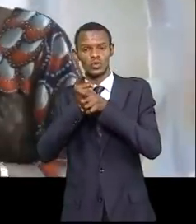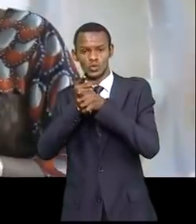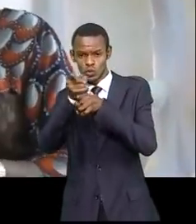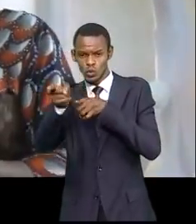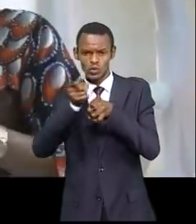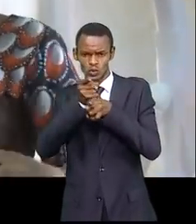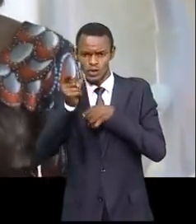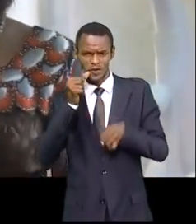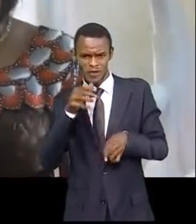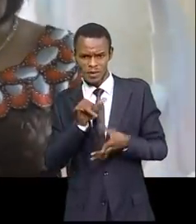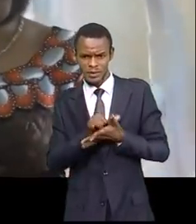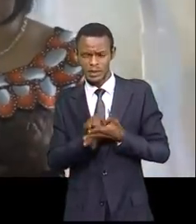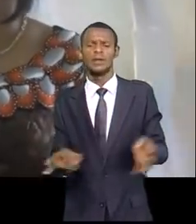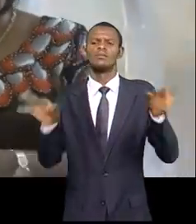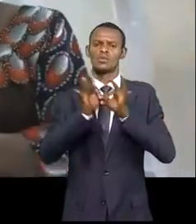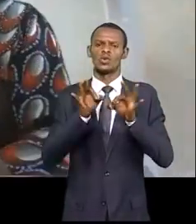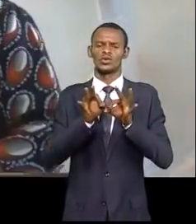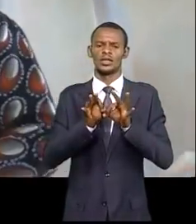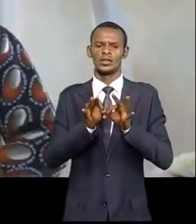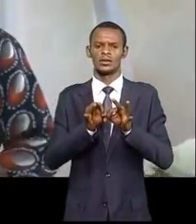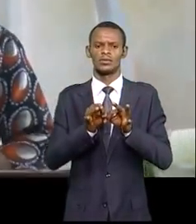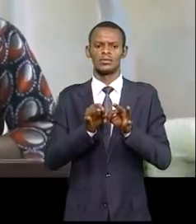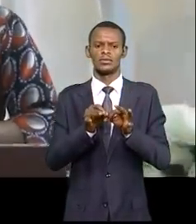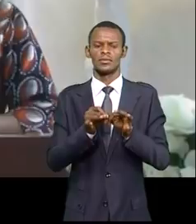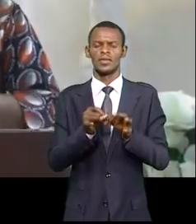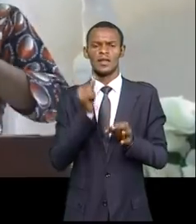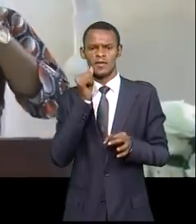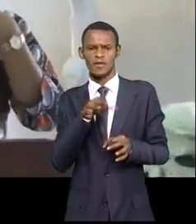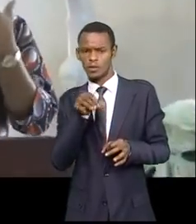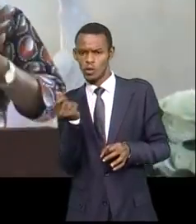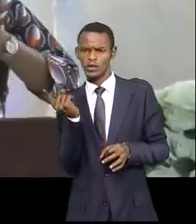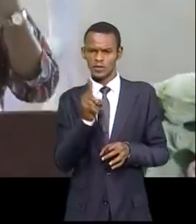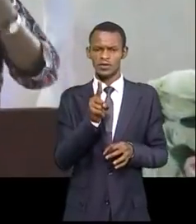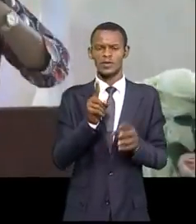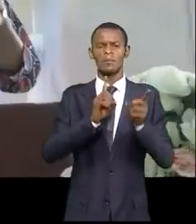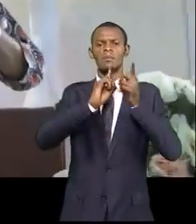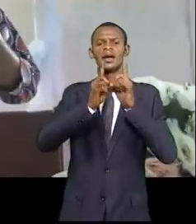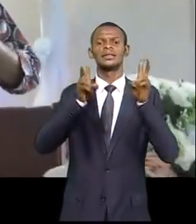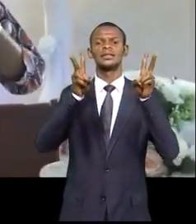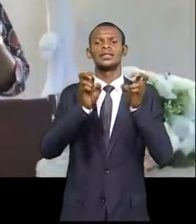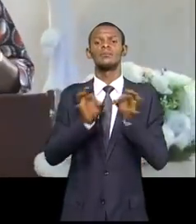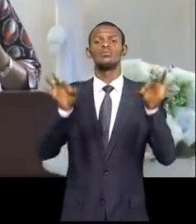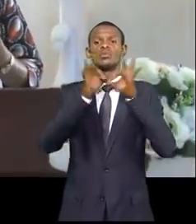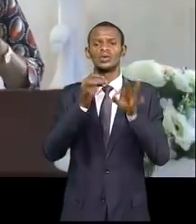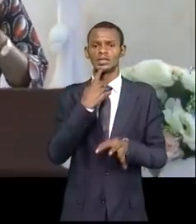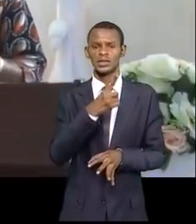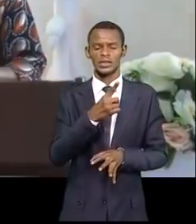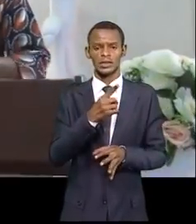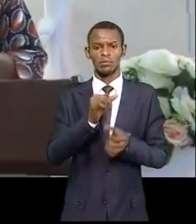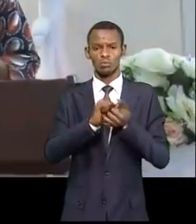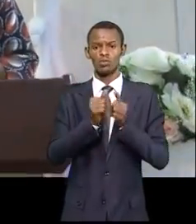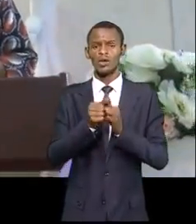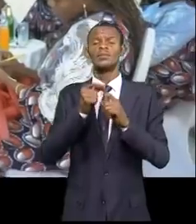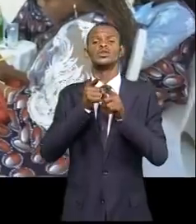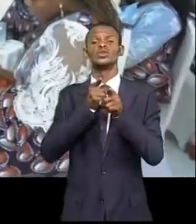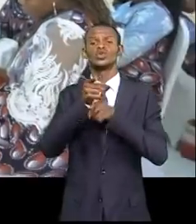bien substitut du procureur général a ajouté la pavé dans la mare avec un thème interpellateurs la problématique des droits de la femme auteur d'une